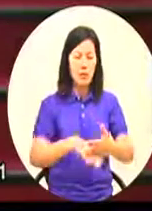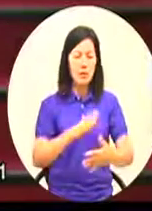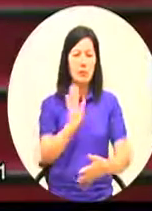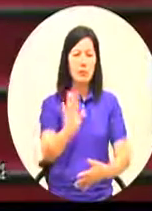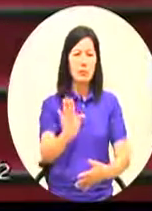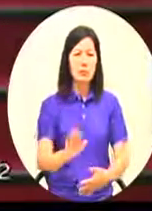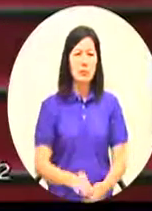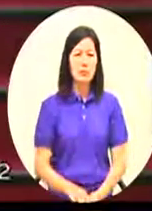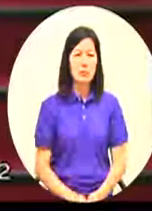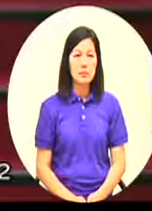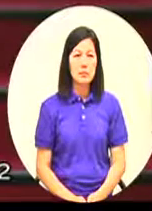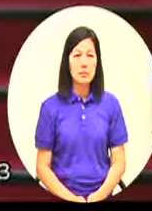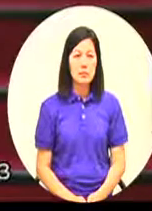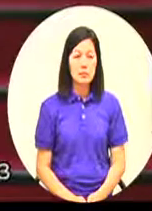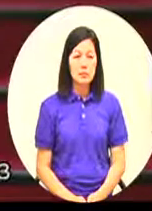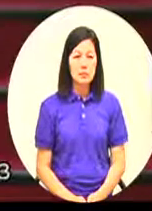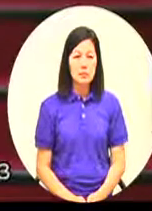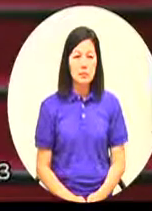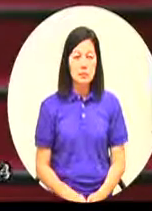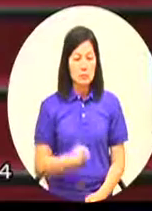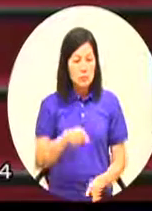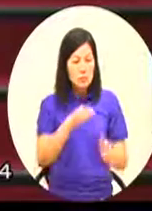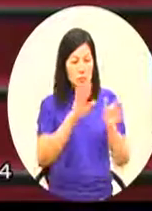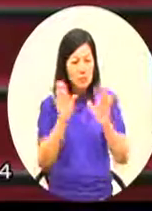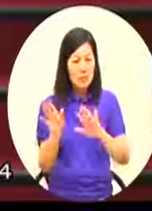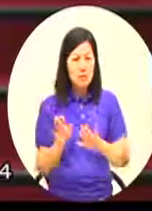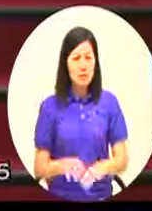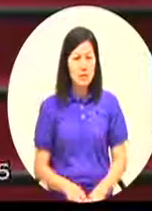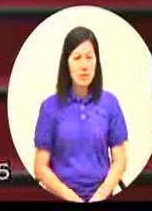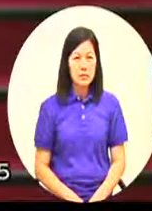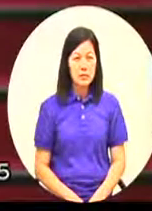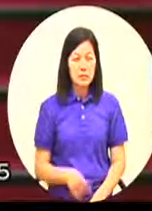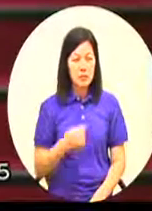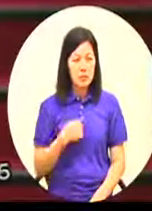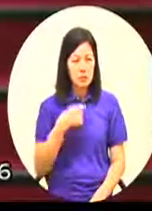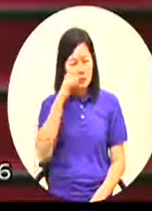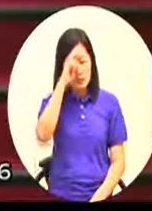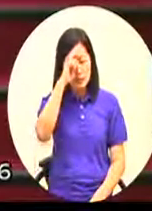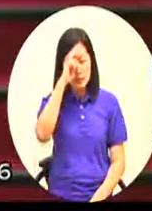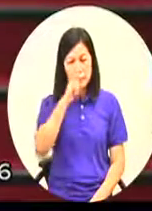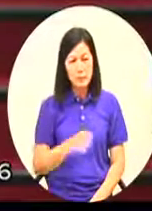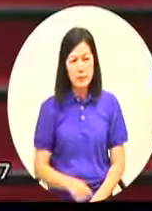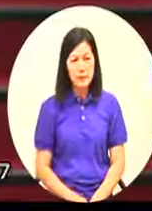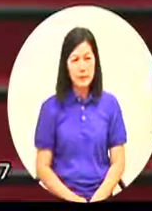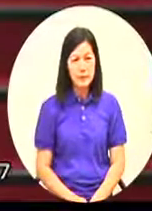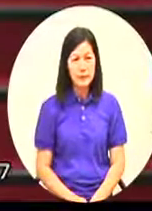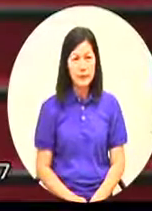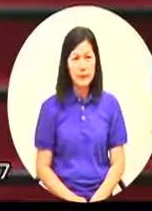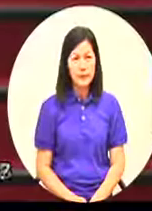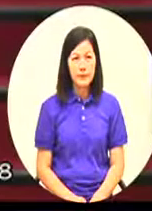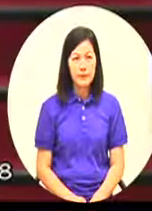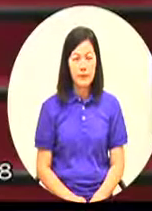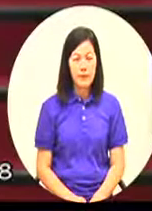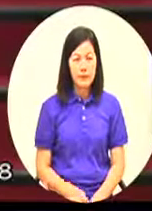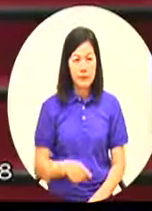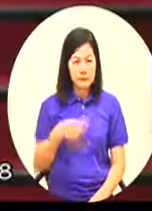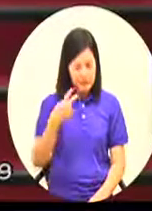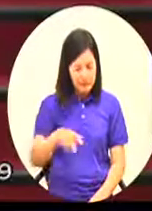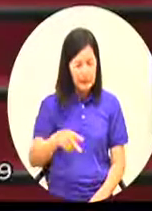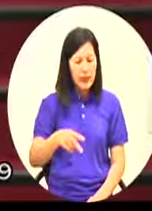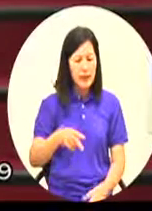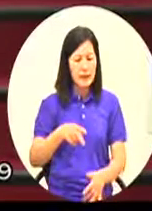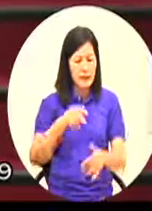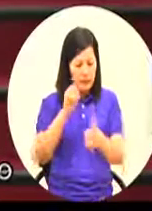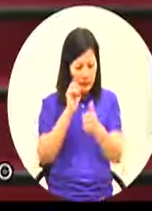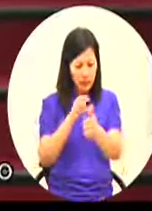为这样的这个状况哈，所以我倒蛮期望就是说，在一次呼吁